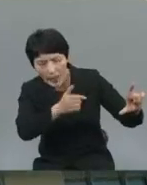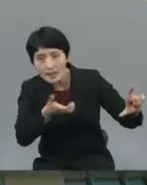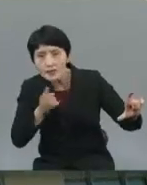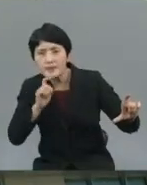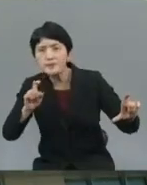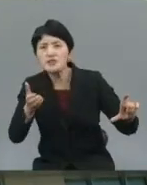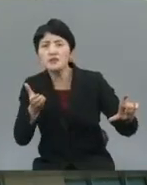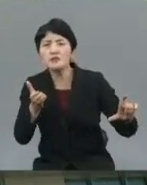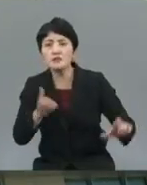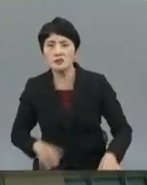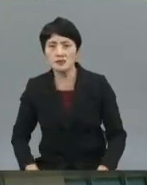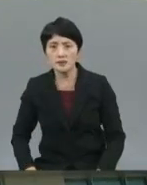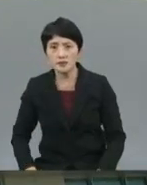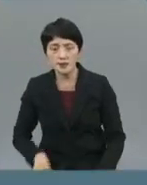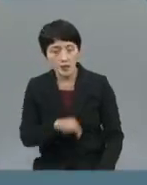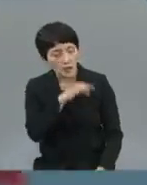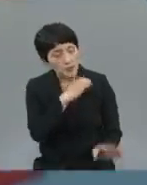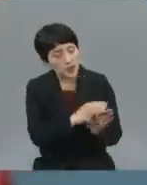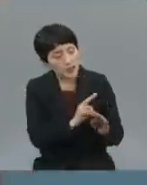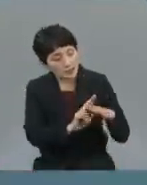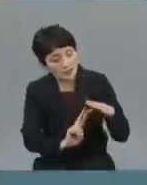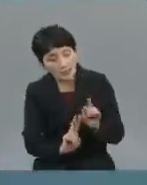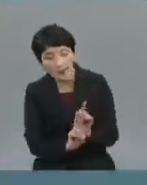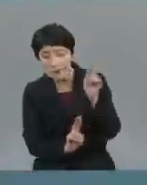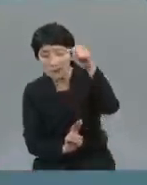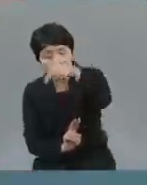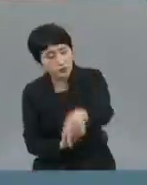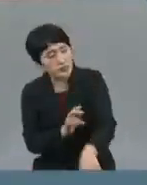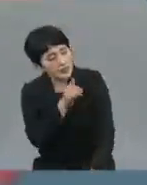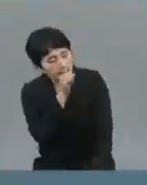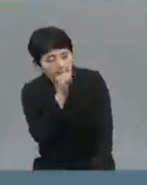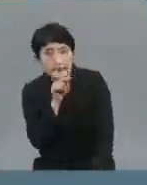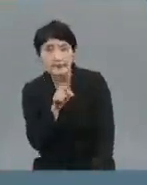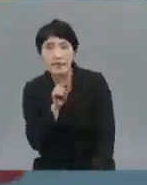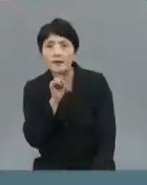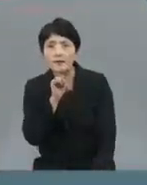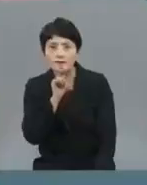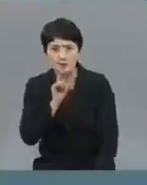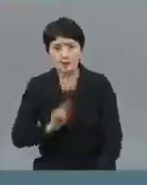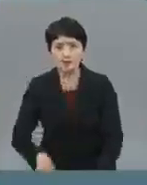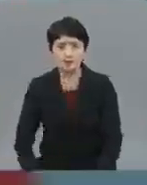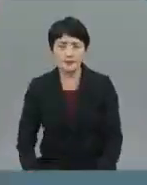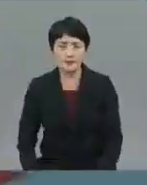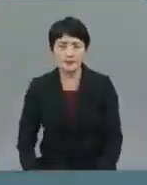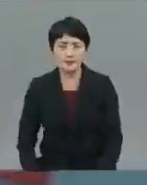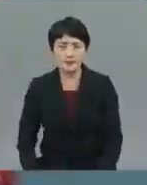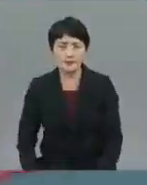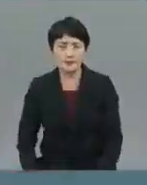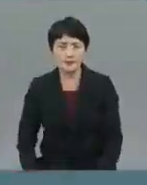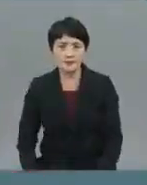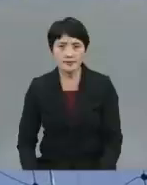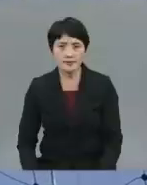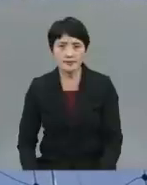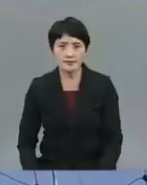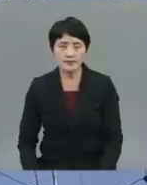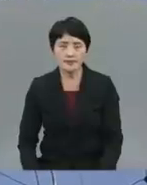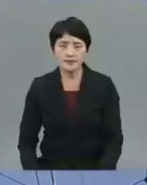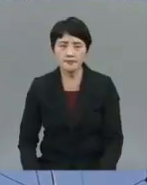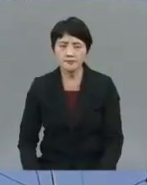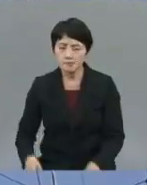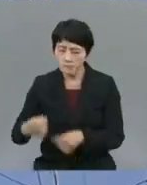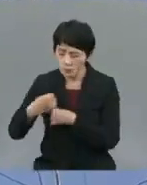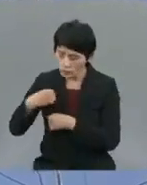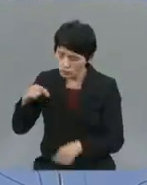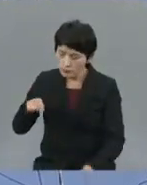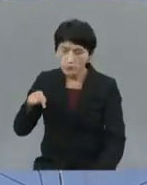海峠に向けて発射したと伝えミサイルは8の字の軌道で2時間余りかけて1500キロ